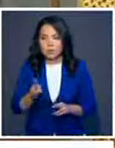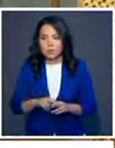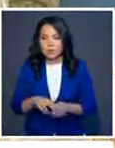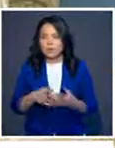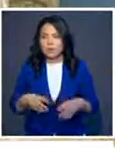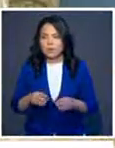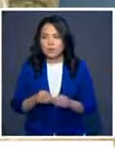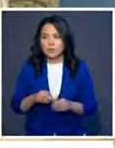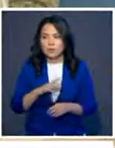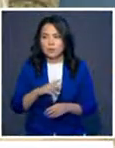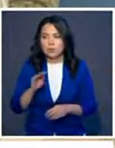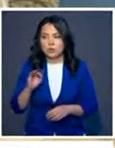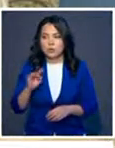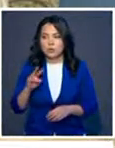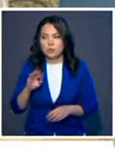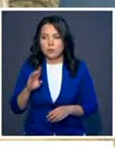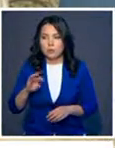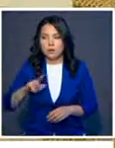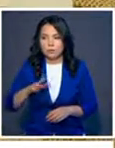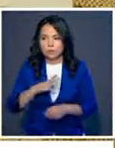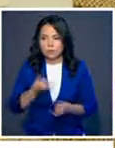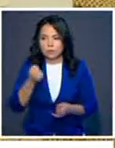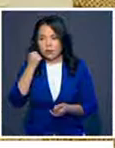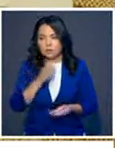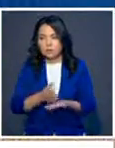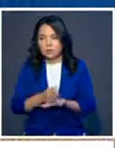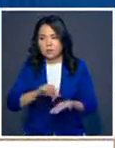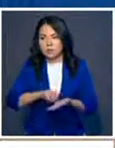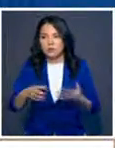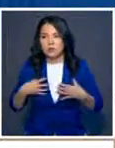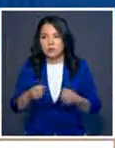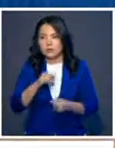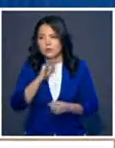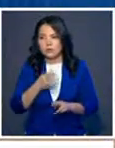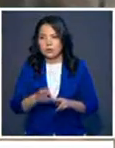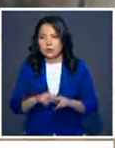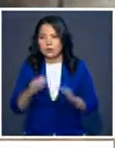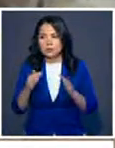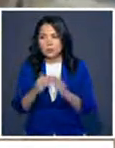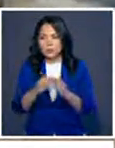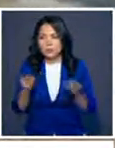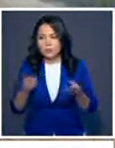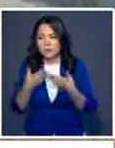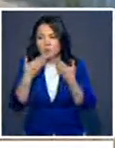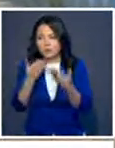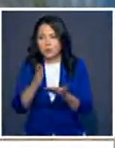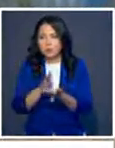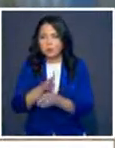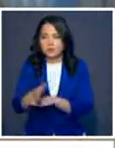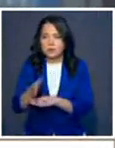Отағасы Қазисхан Чернобыль апатының ардагері, денсаулығы жұмыс тұрмақ көп жүрге де жарай бермейді. Баспана сұрап, талай шендінің алдына барыпты.